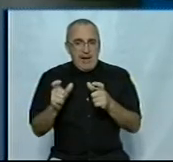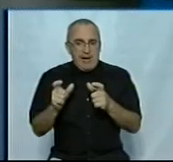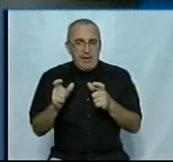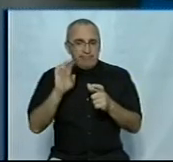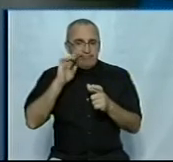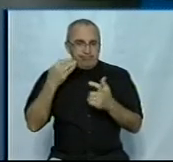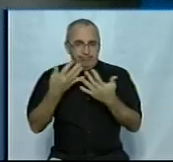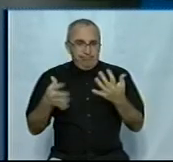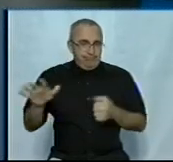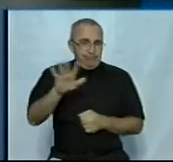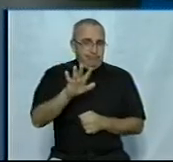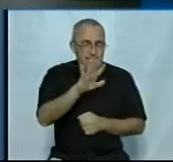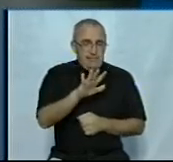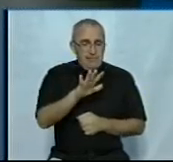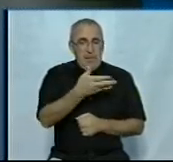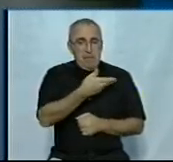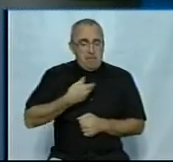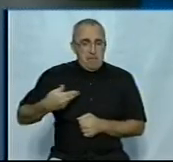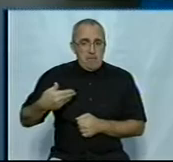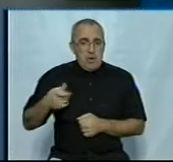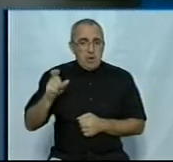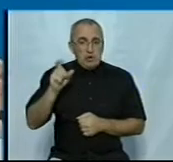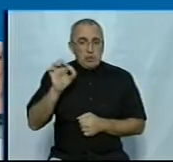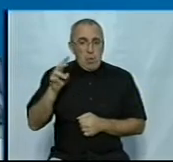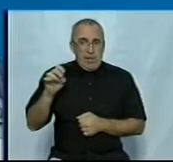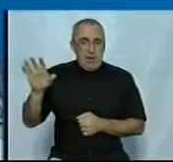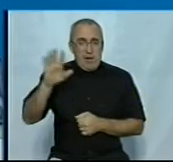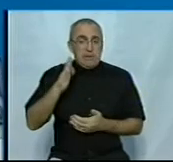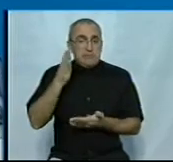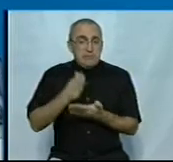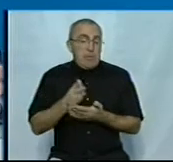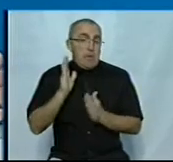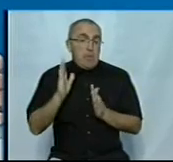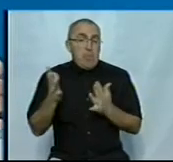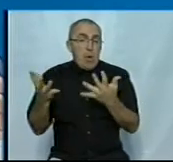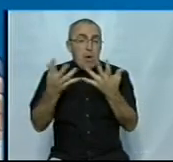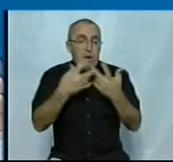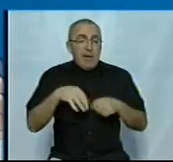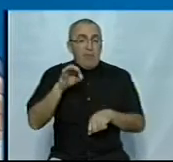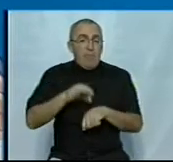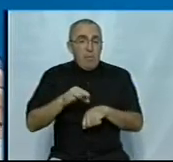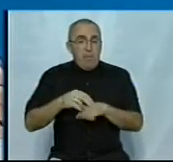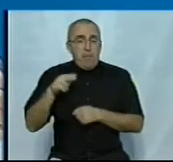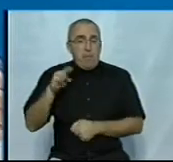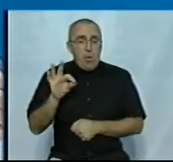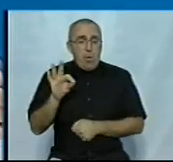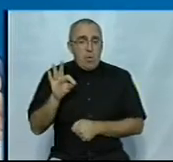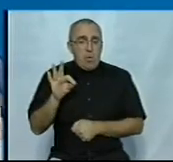тих, де... Ми зоновані і сьогодні знаходимося по кількості хворих, по